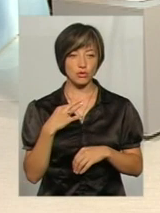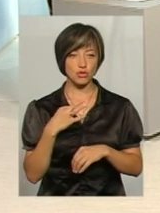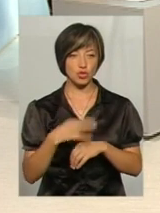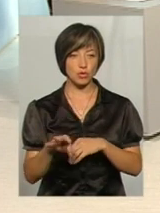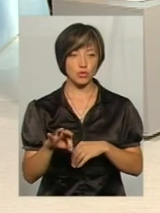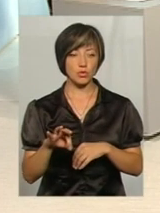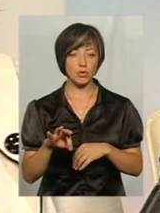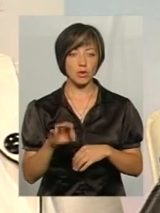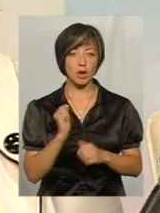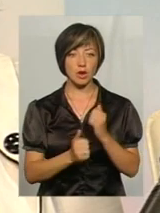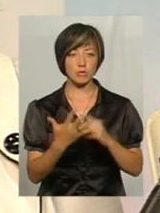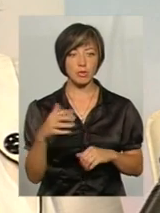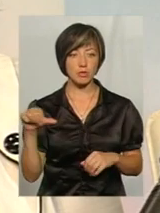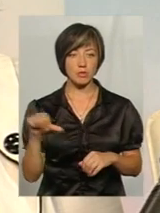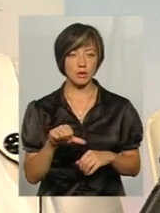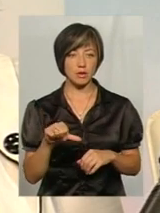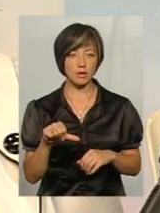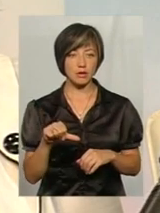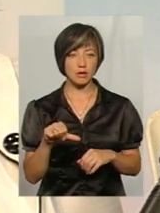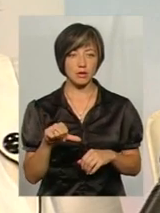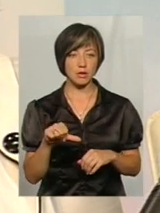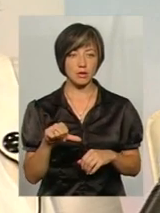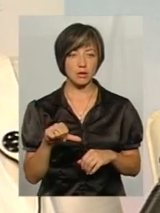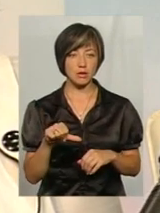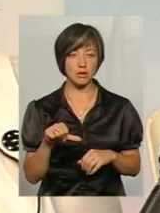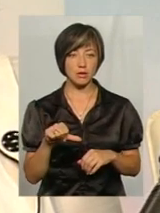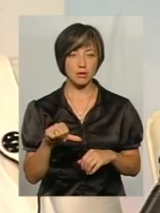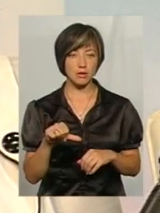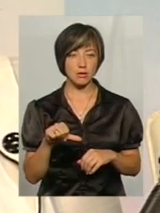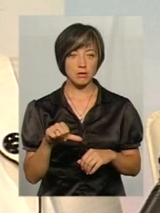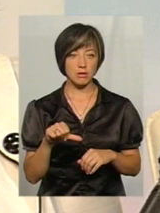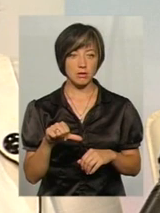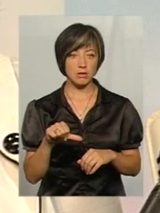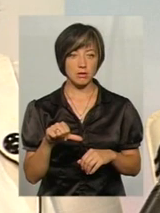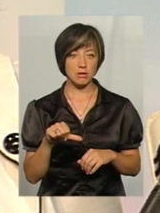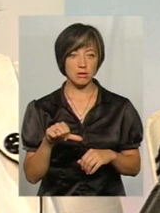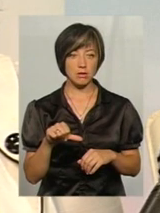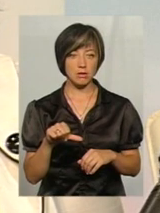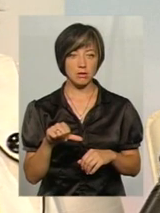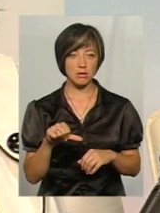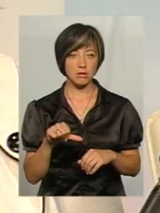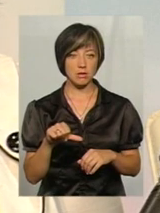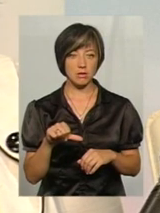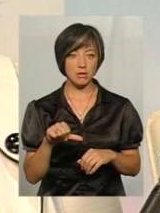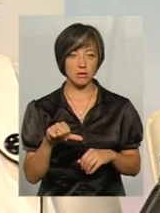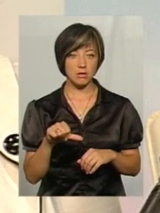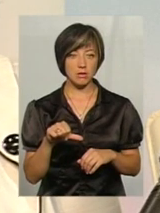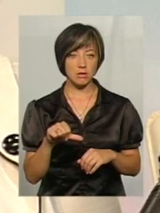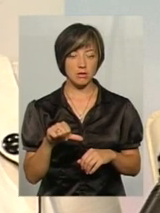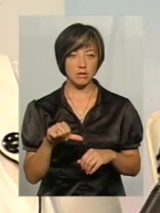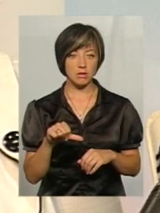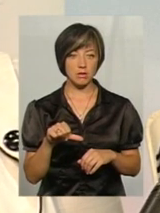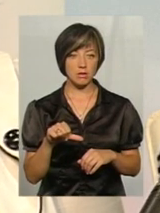Вот. Через каждые 5 минут передавалась эта информация в Москву. С Москвы тоже там брат